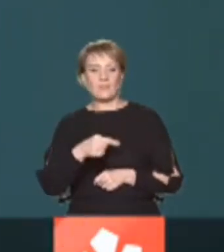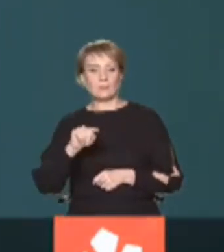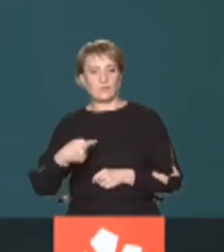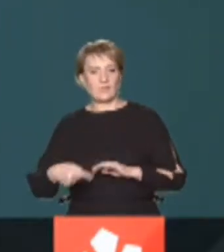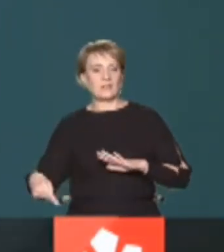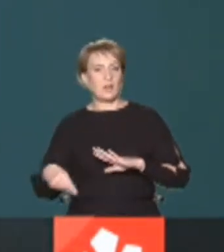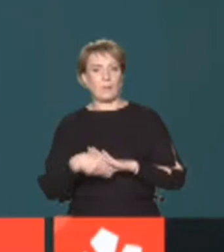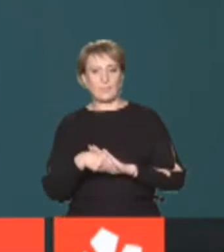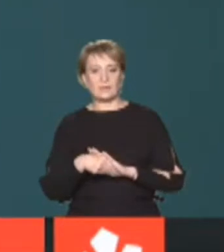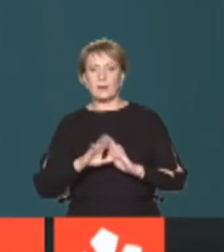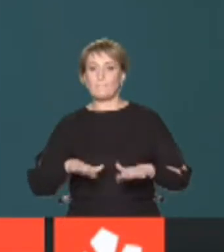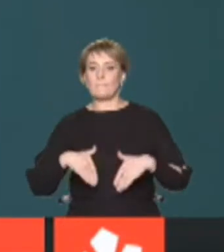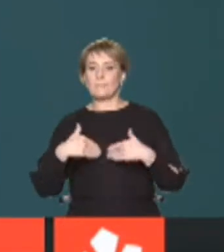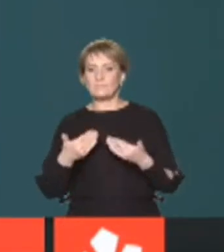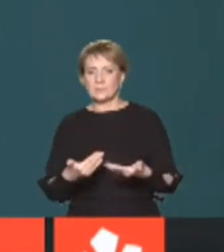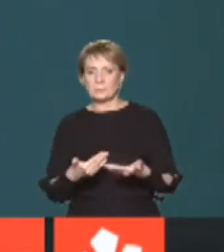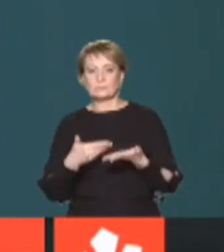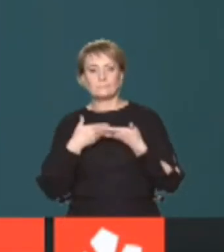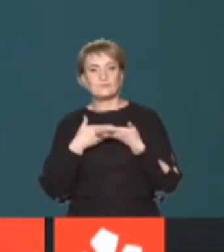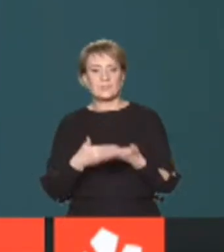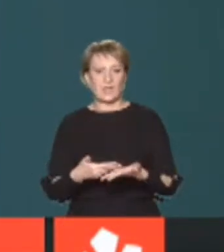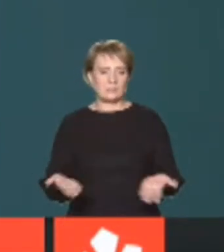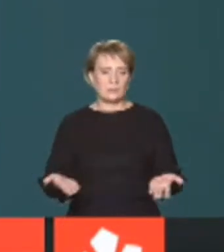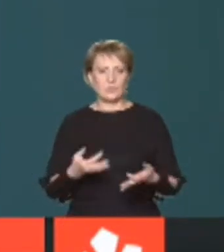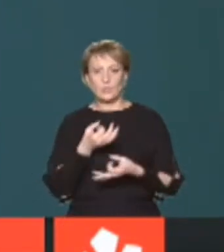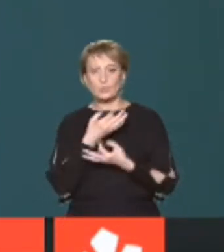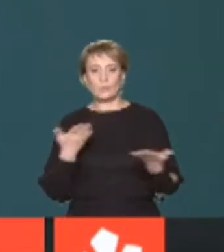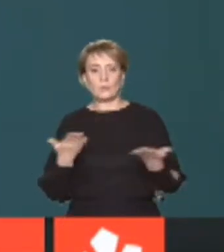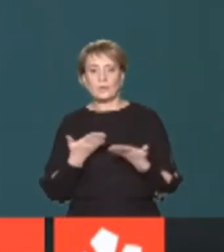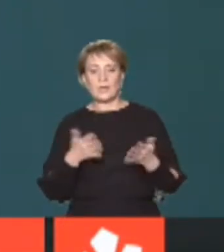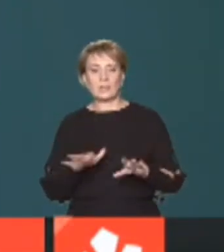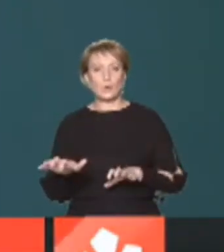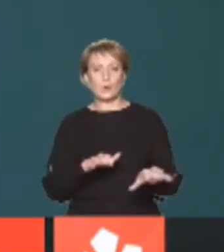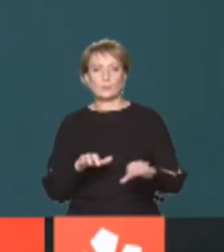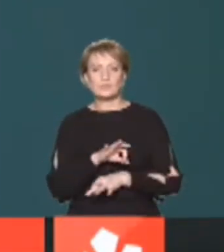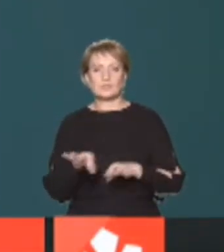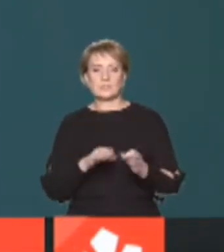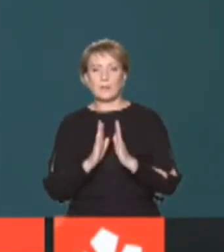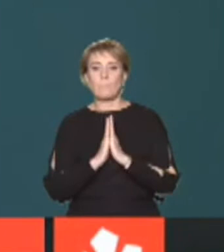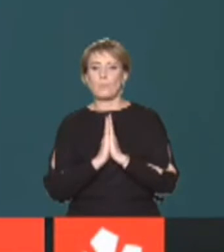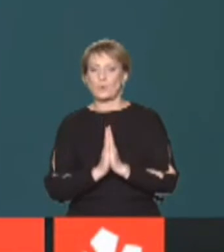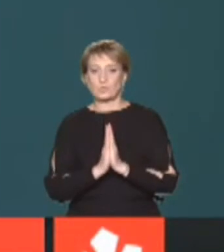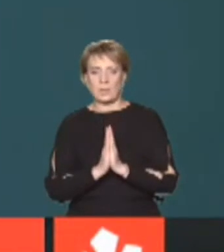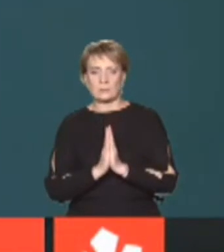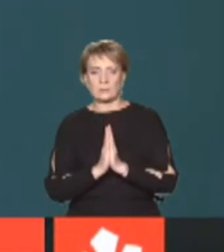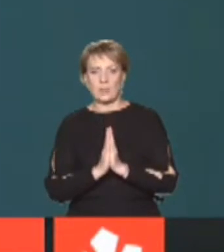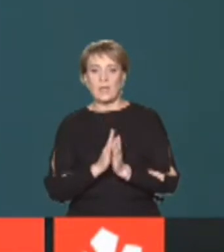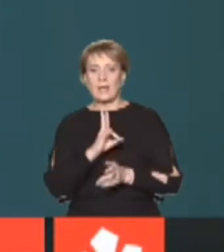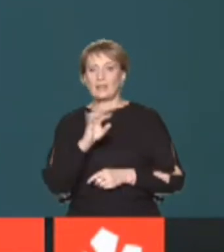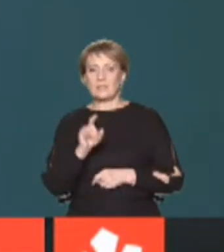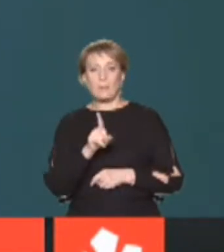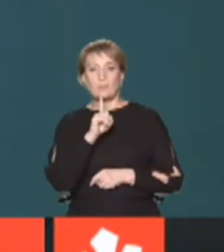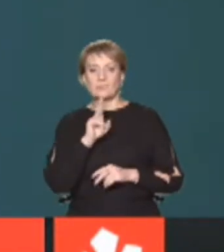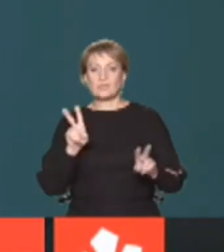хабар, пропонують відкат чи будь-яку іншу корупційну схему, будь ласка, не мовчіть. Не